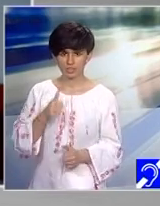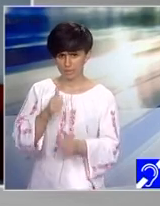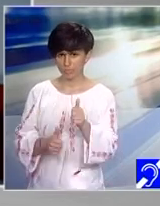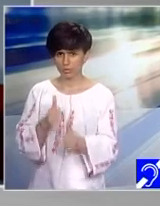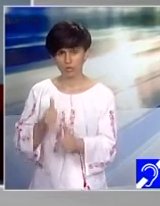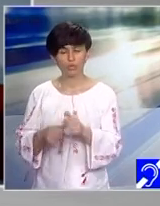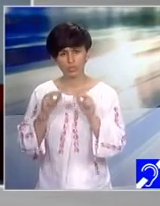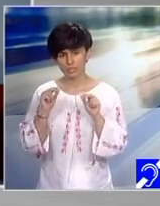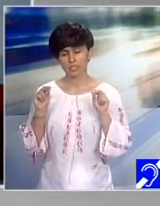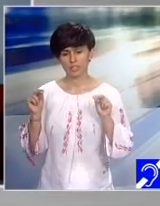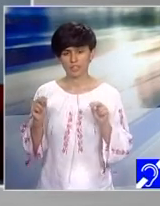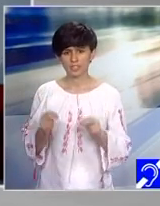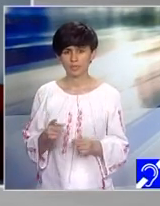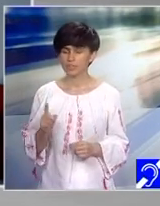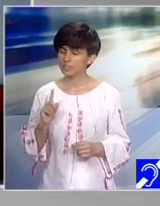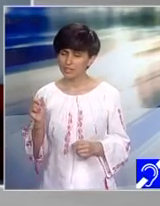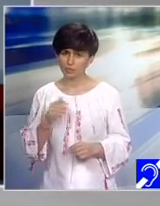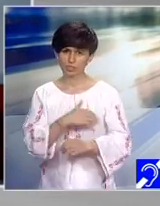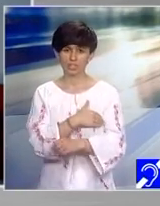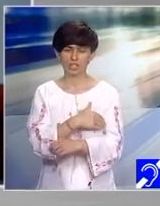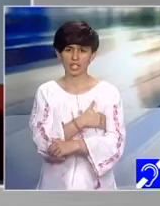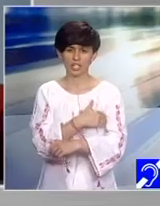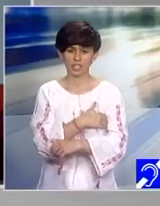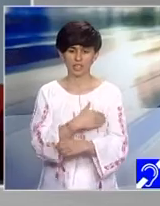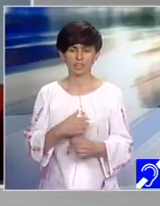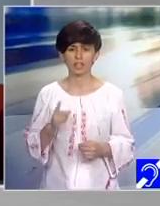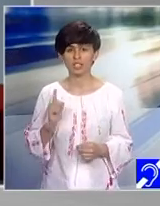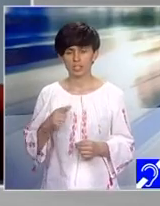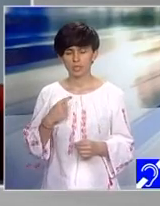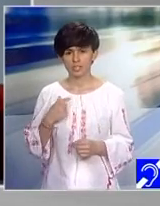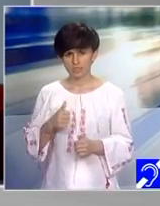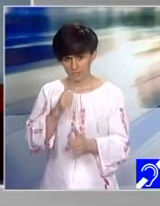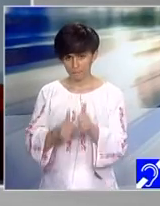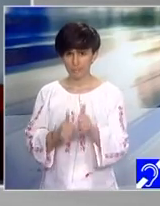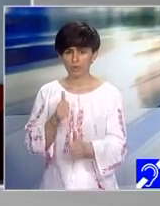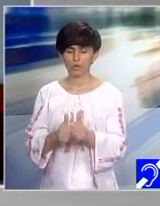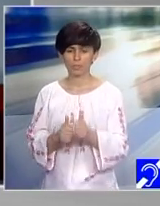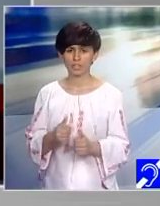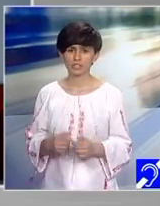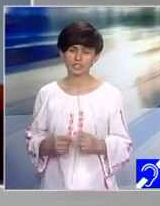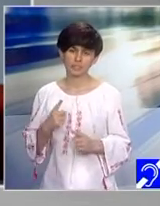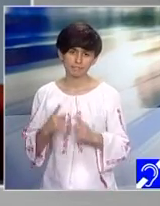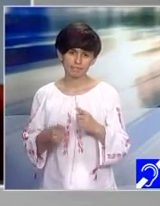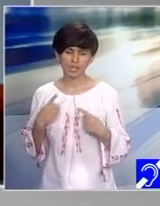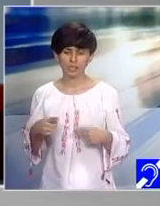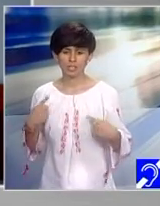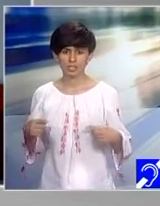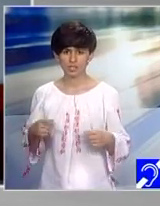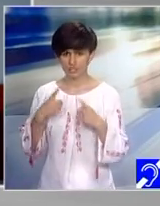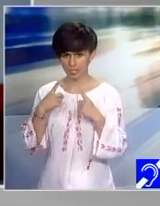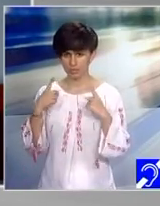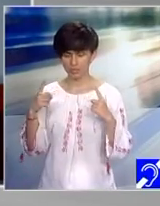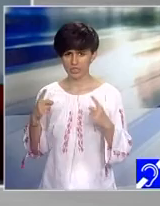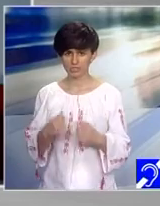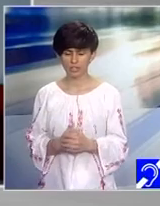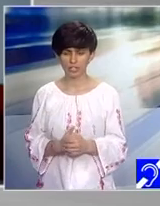da? Nu o întrecere între elevi, că se dau premii. Trebuie să fie o întrecere între profesori, mă rog, generic